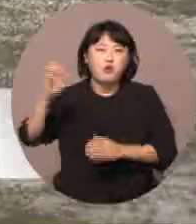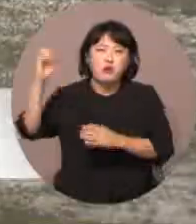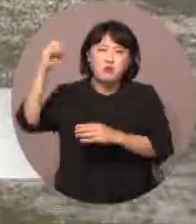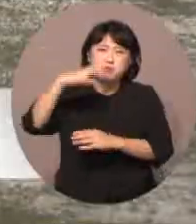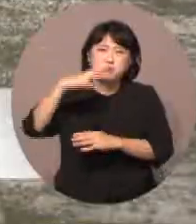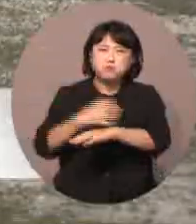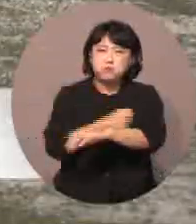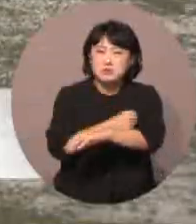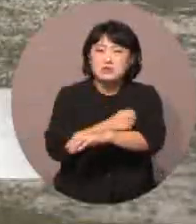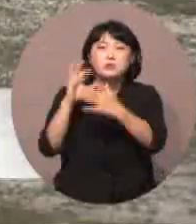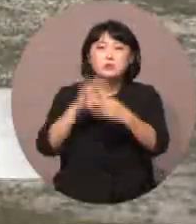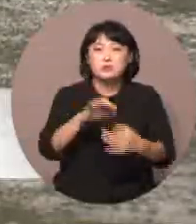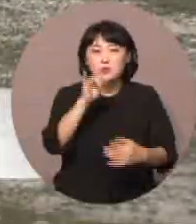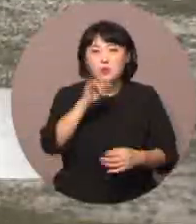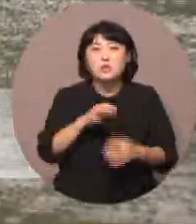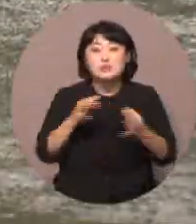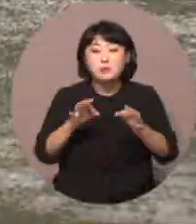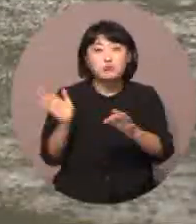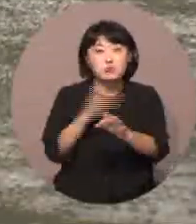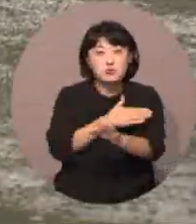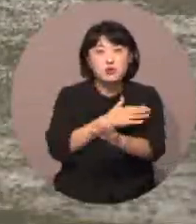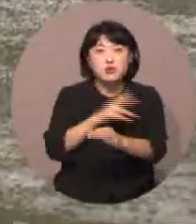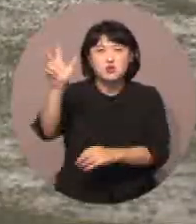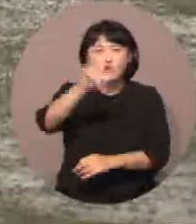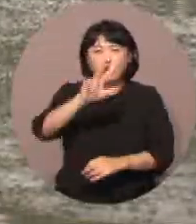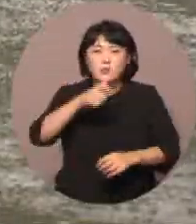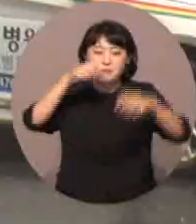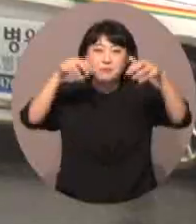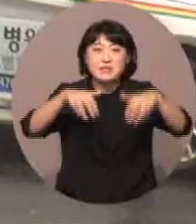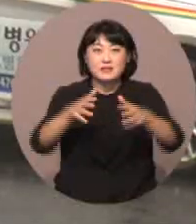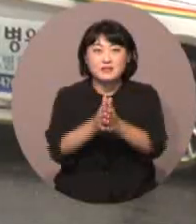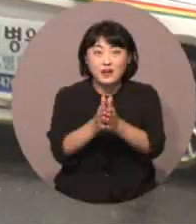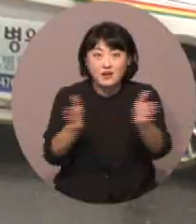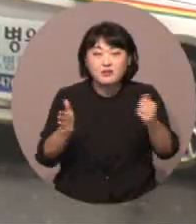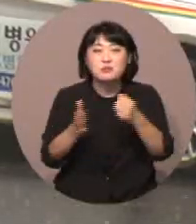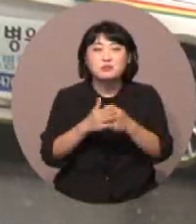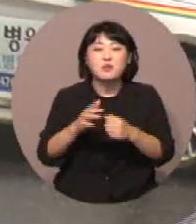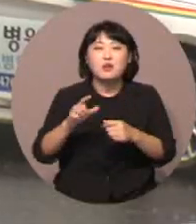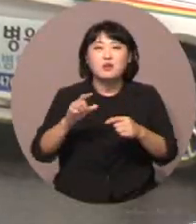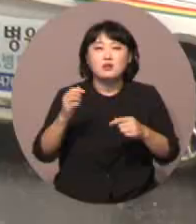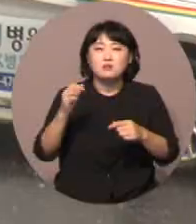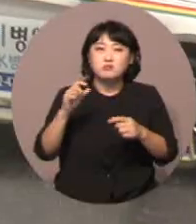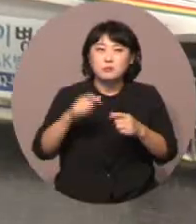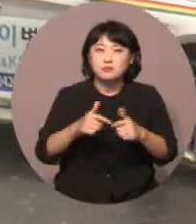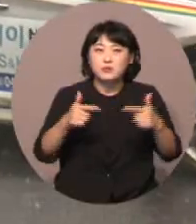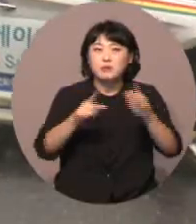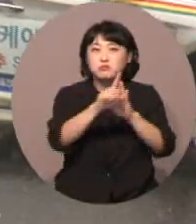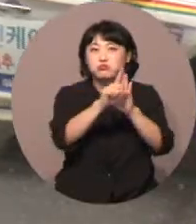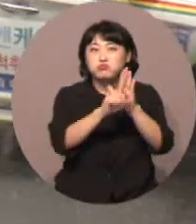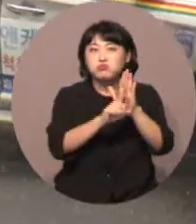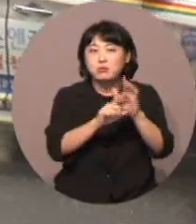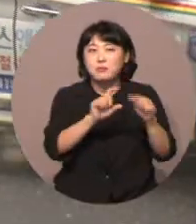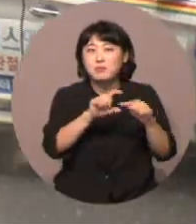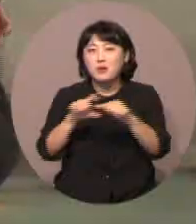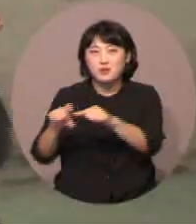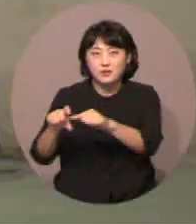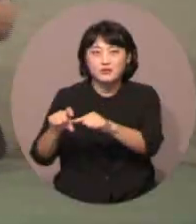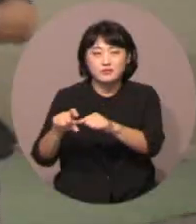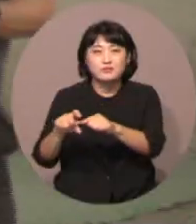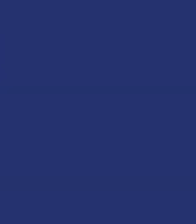이어지겠고 오는 금요일부터 전국적으로 비가 내리면서 점차 평년 기온을 되찾겠습니다